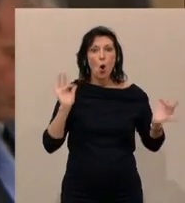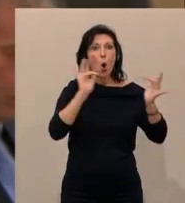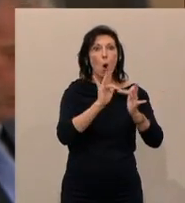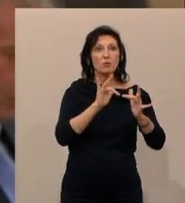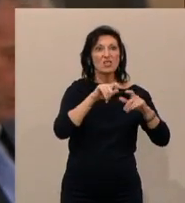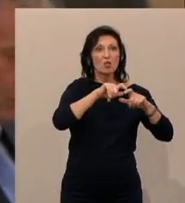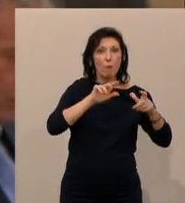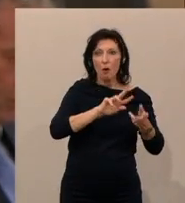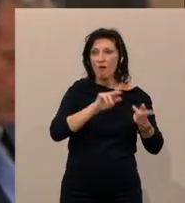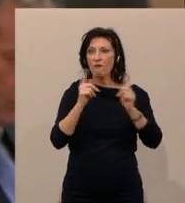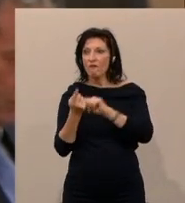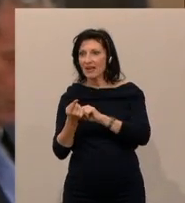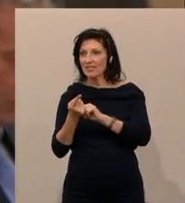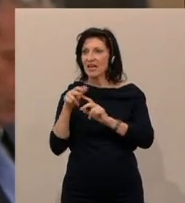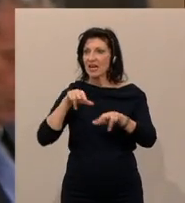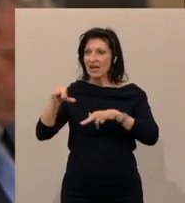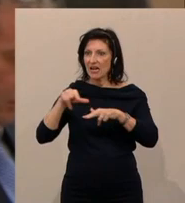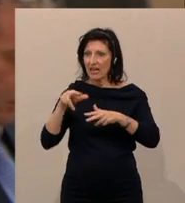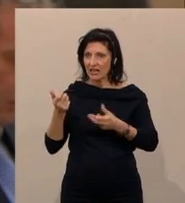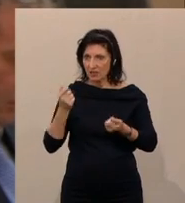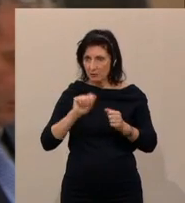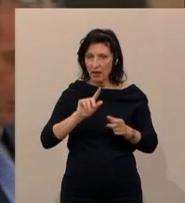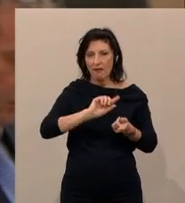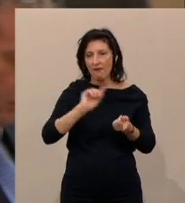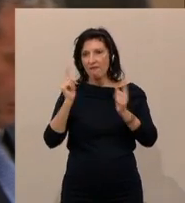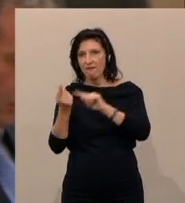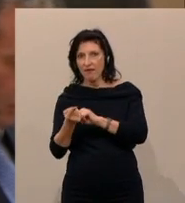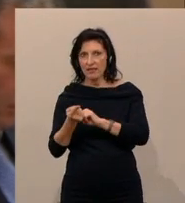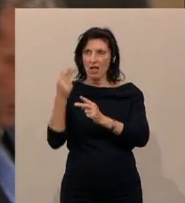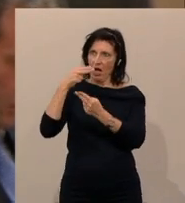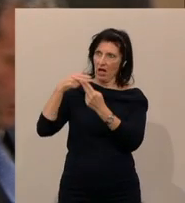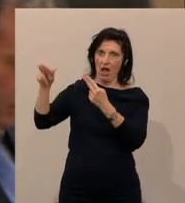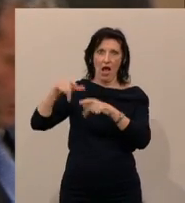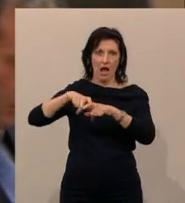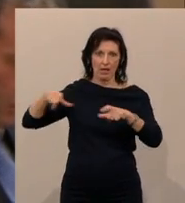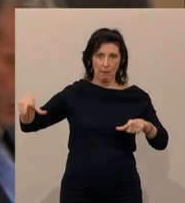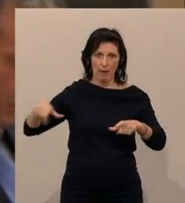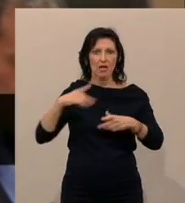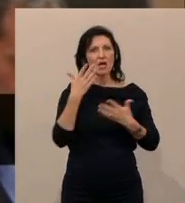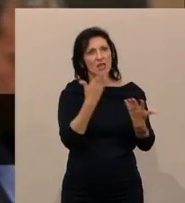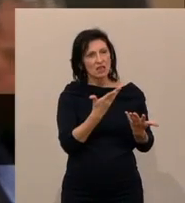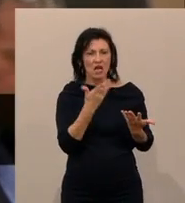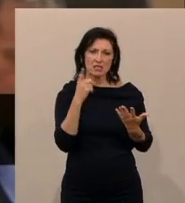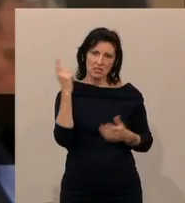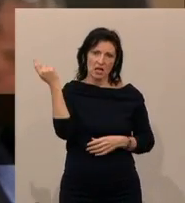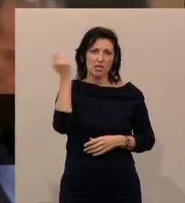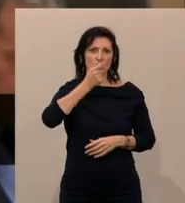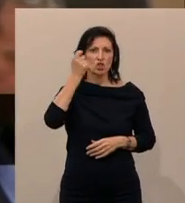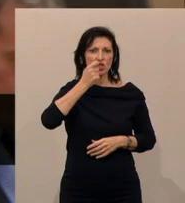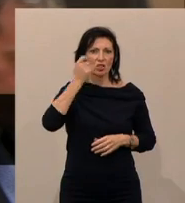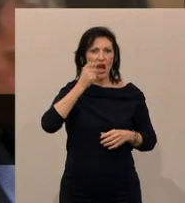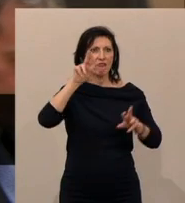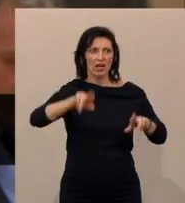zur Regierungsbank zur Anklagebank. Das ist eine pauschale Unterstellung strafrechtlich relevanter Tatbestände und ich ersuche das zu prüfen